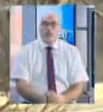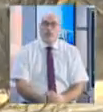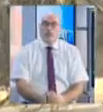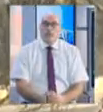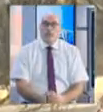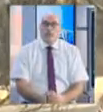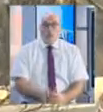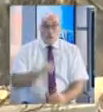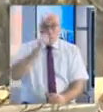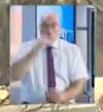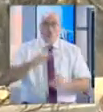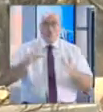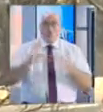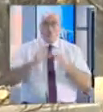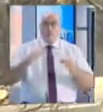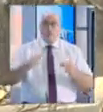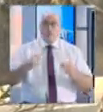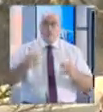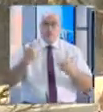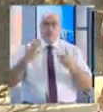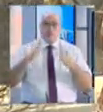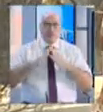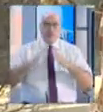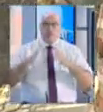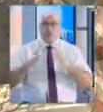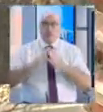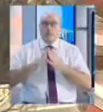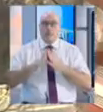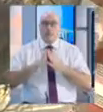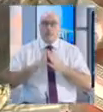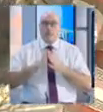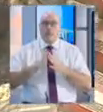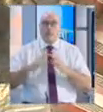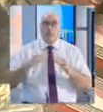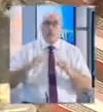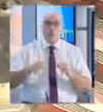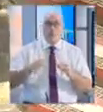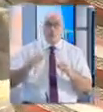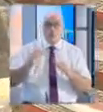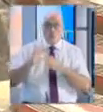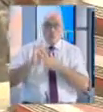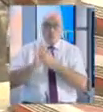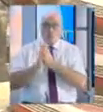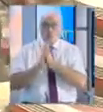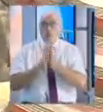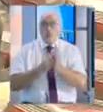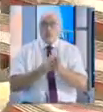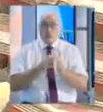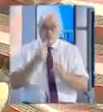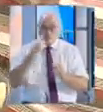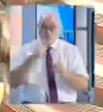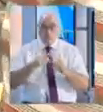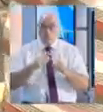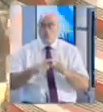لا عندي العزوز نسكنوا هنا، نحن عندي العزوز تسمى غير، طلعت شويه طلعت قبل ما تصل